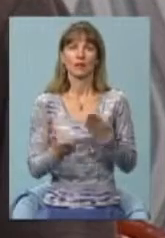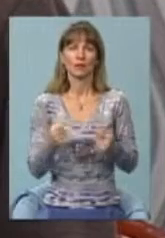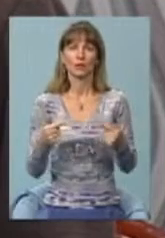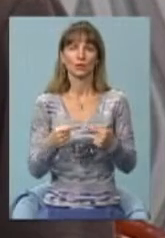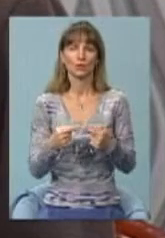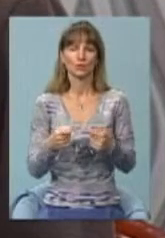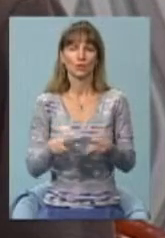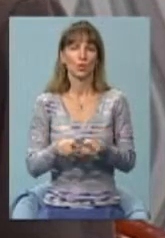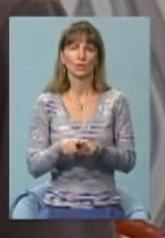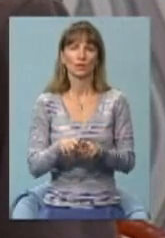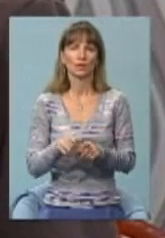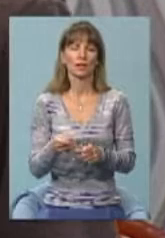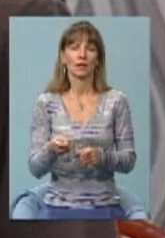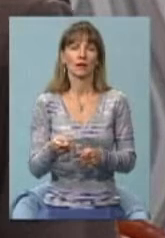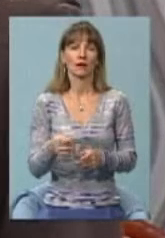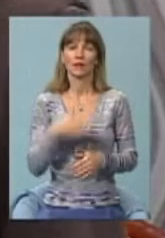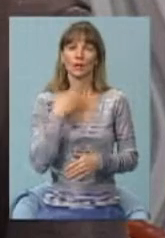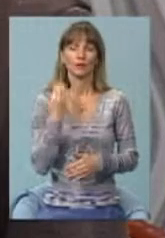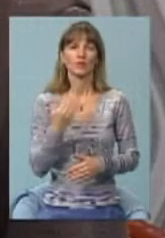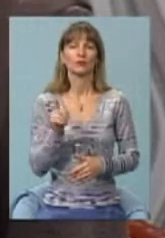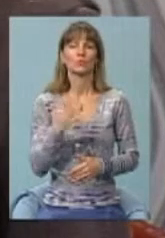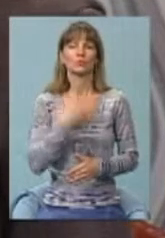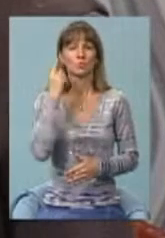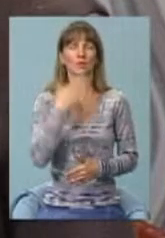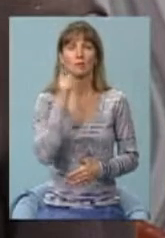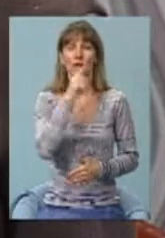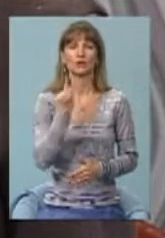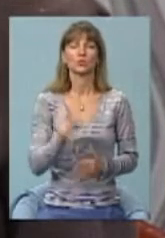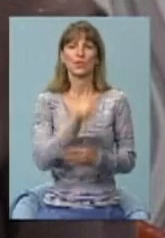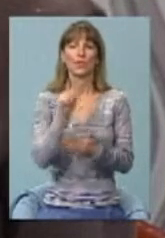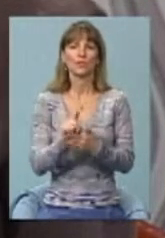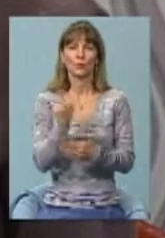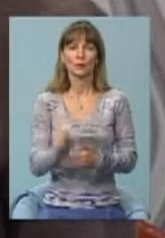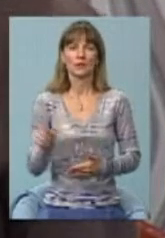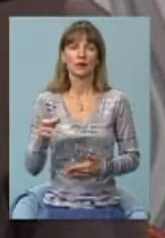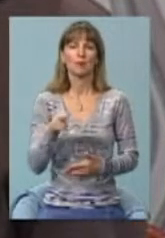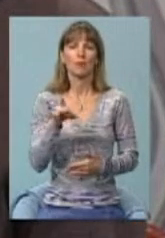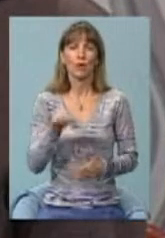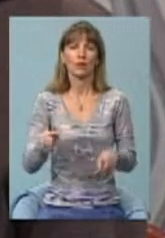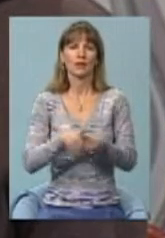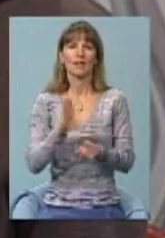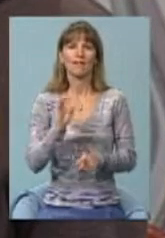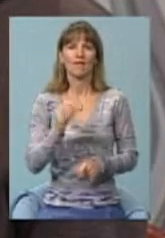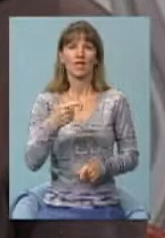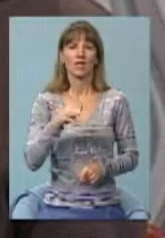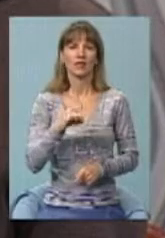А тож, давайте подивимося, що думають наші маленькі чомусики про таких вегетаріанців у нашому наступному